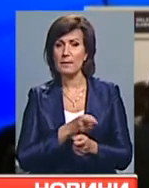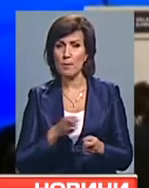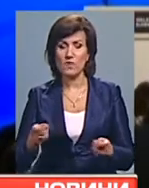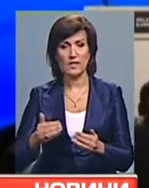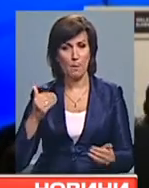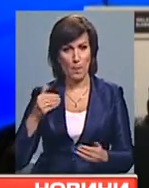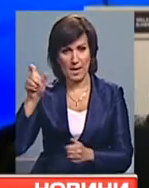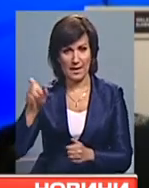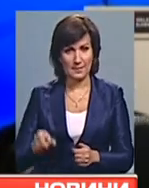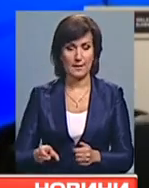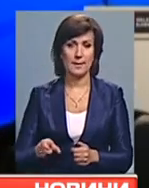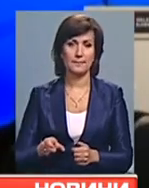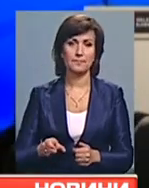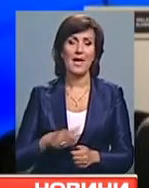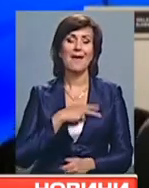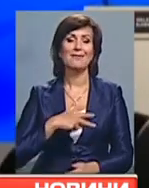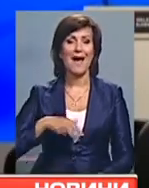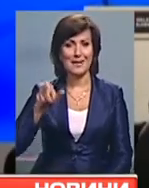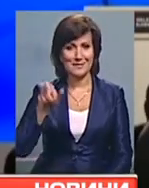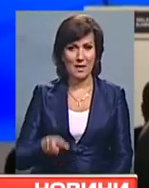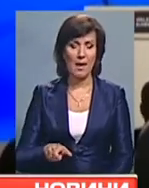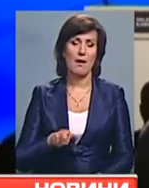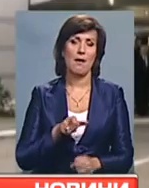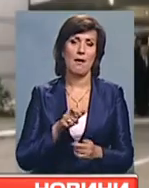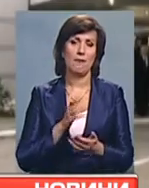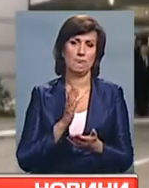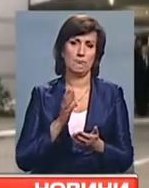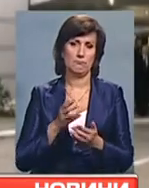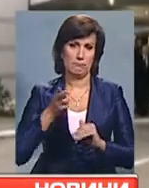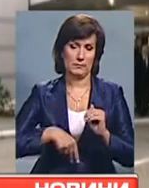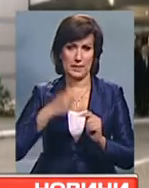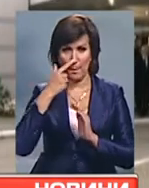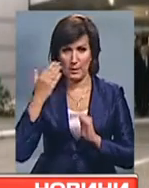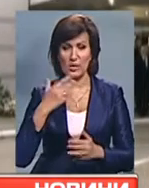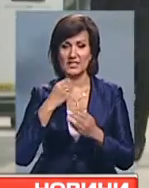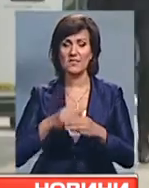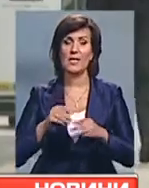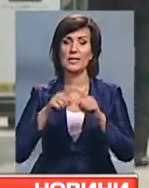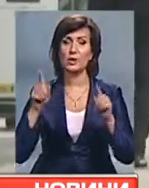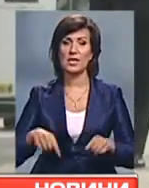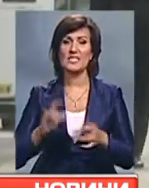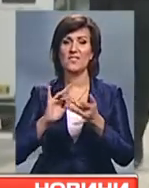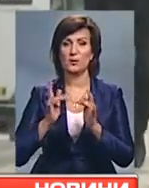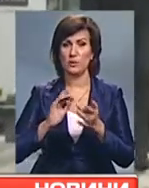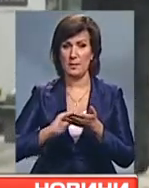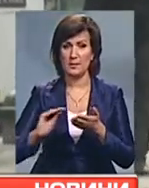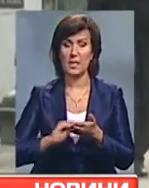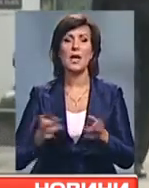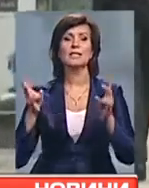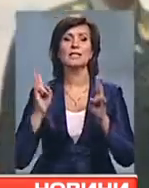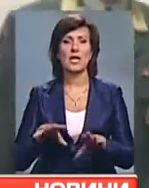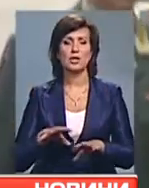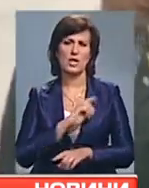попередника данця Андерса Фограсмусена сплив напередодні. На своїй сторінці в соцмережі він написав: